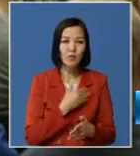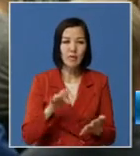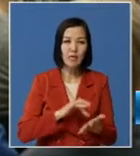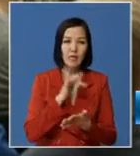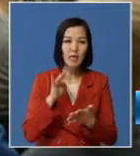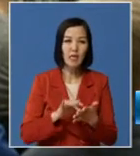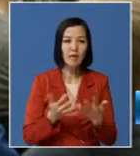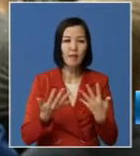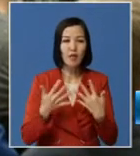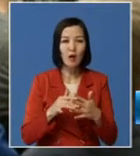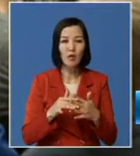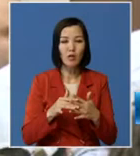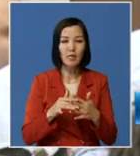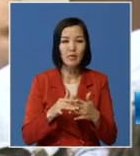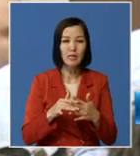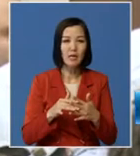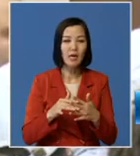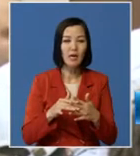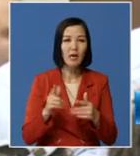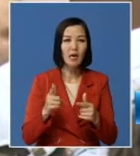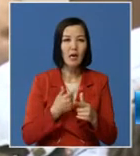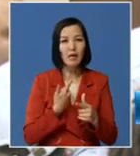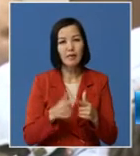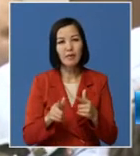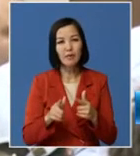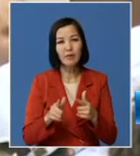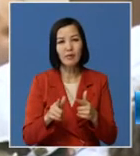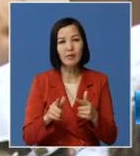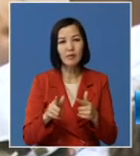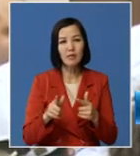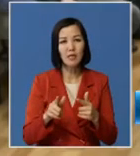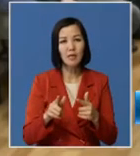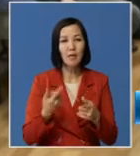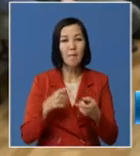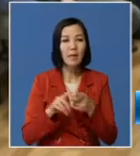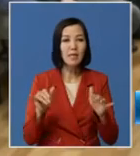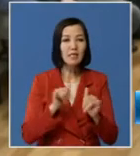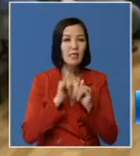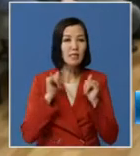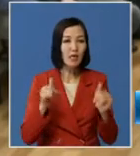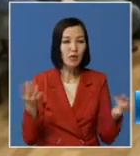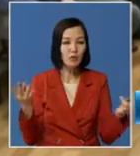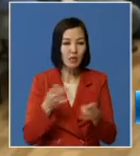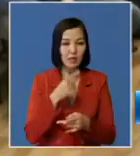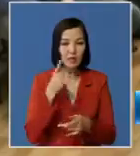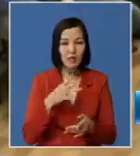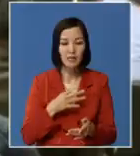Сондықтан үміткер қала мен ауыл арасында қайырмашылықты азайтып, байланысты нығайту керектігін алға тартып отыр.